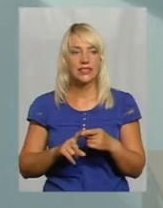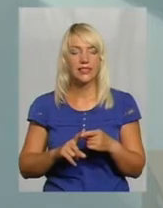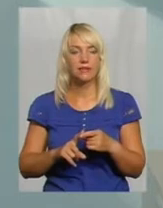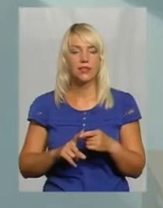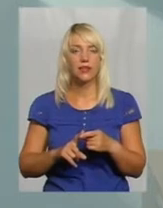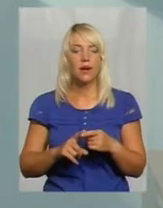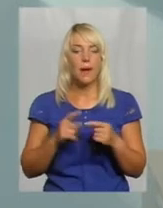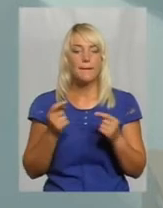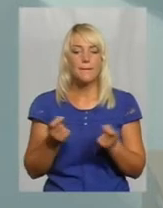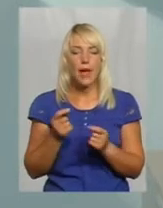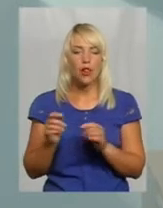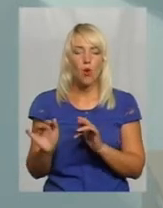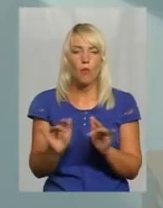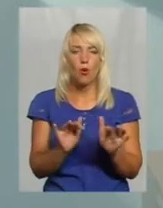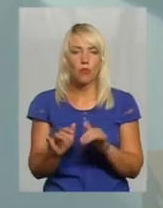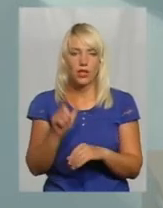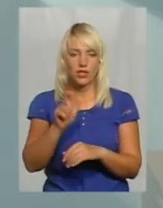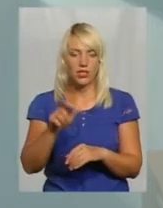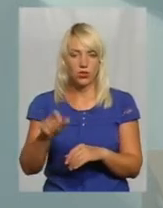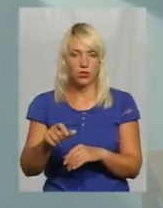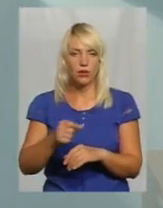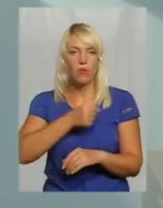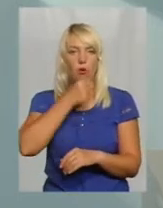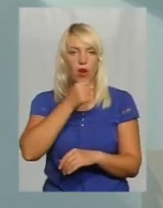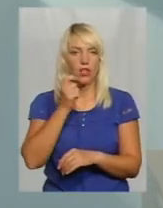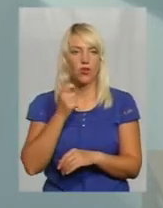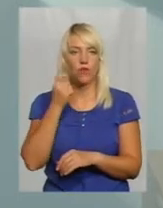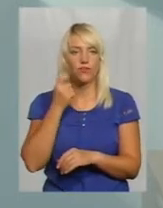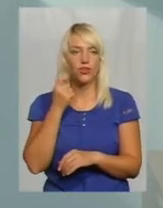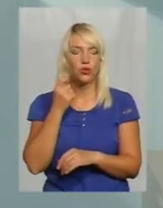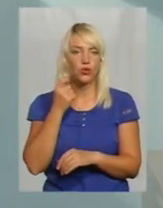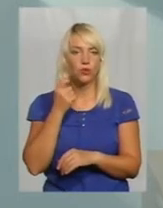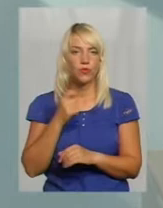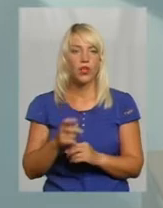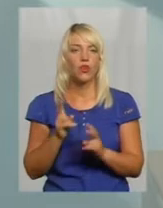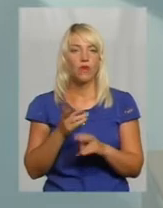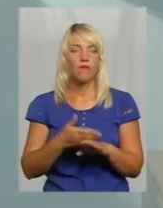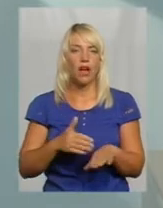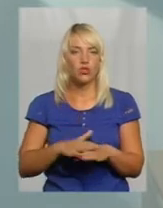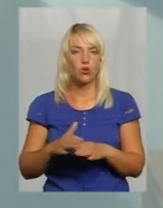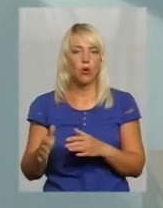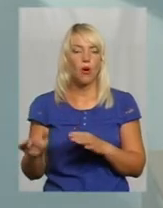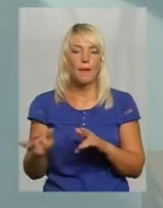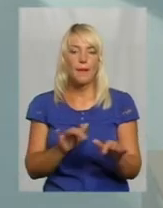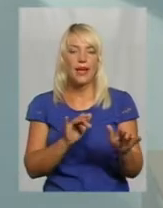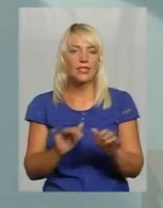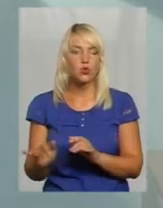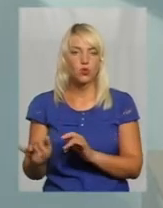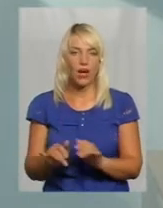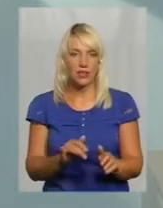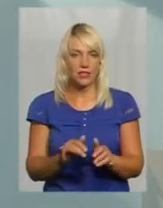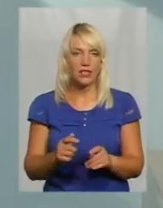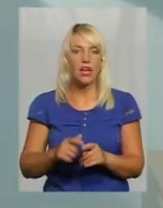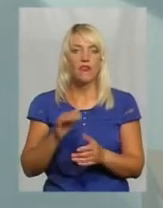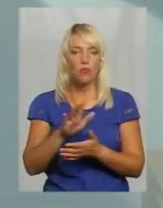маломобільні верстви населення, як правило, похилого віку, які важко пересуватися. Можливо,